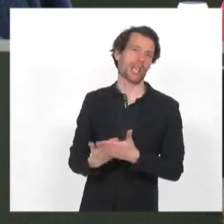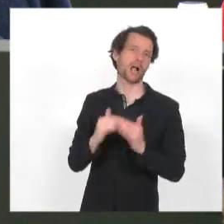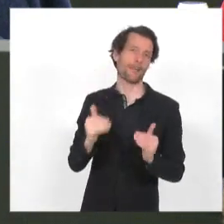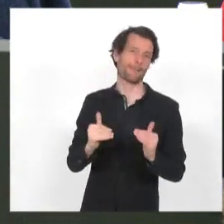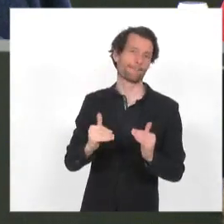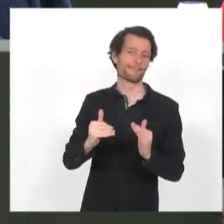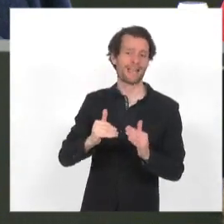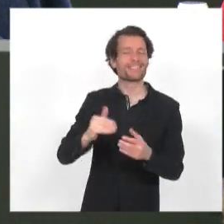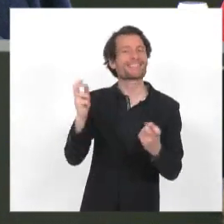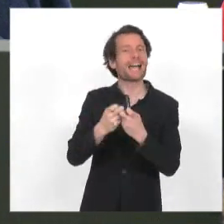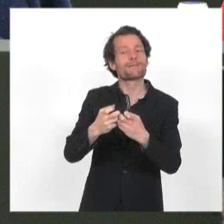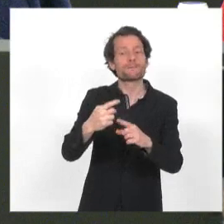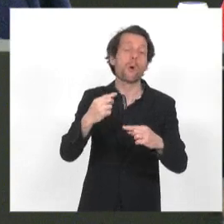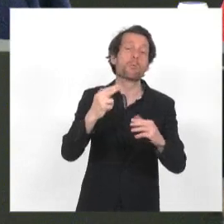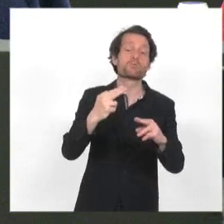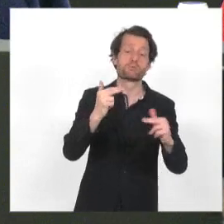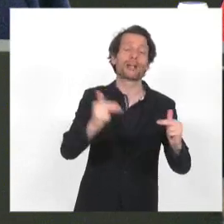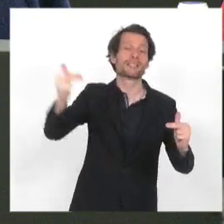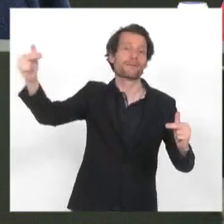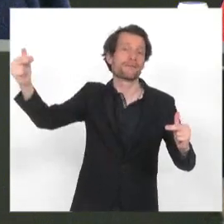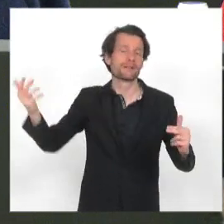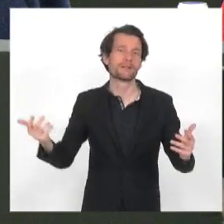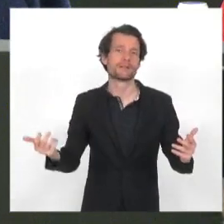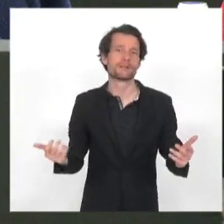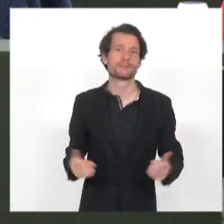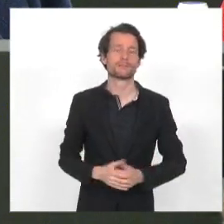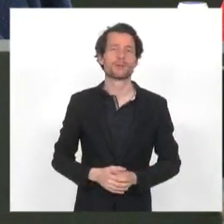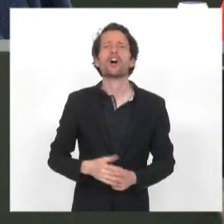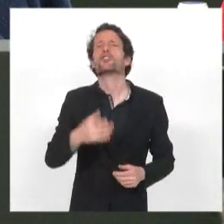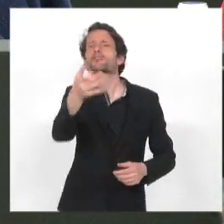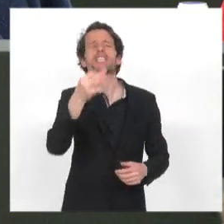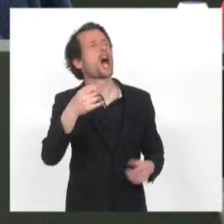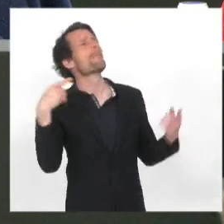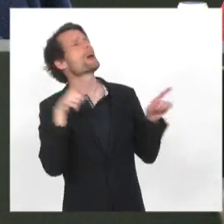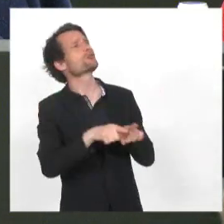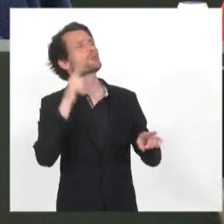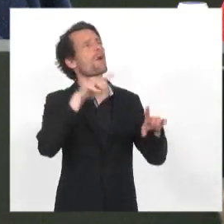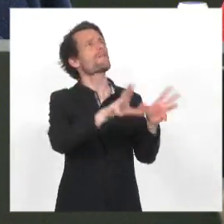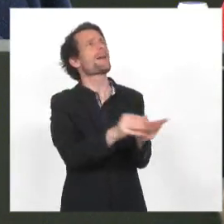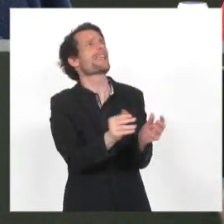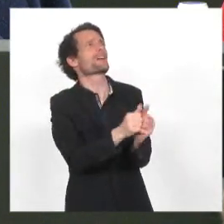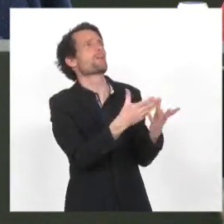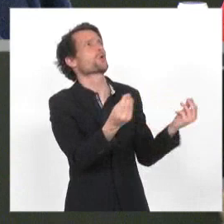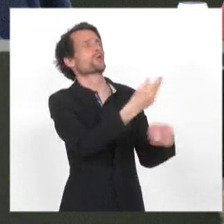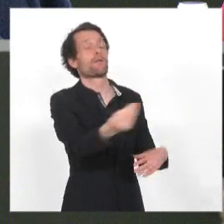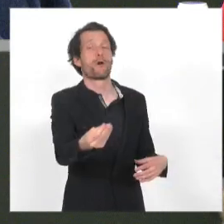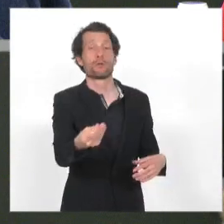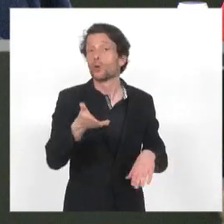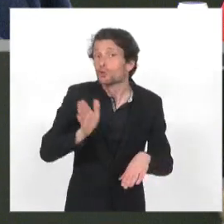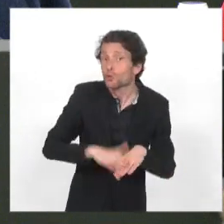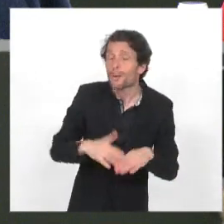progressive. Vous arguez qu'elle serait impossible à appliquer et injuste pour des foyers de familles nombreuses. Pourtant, à Dunkerque,